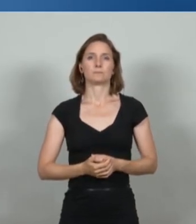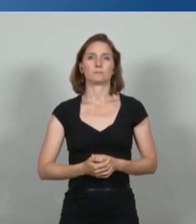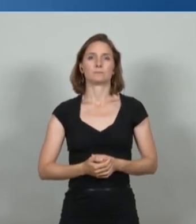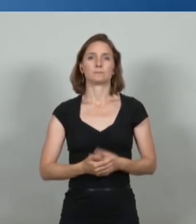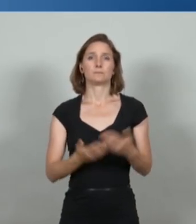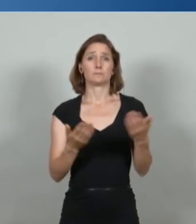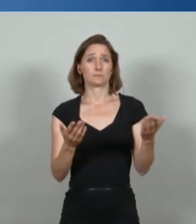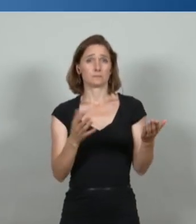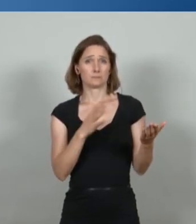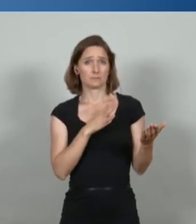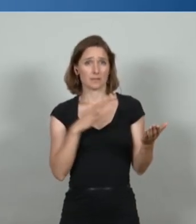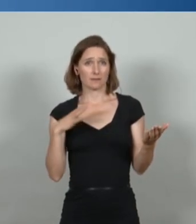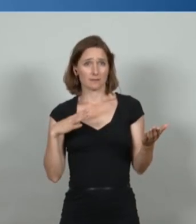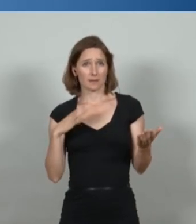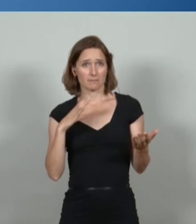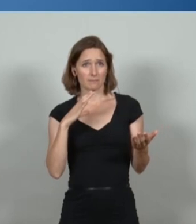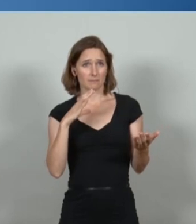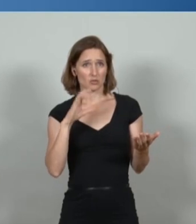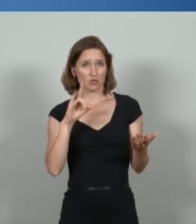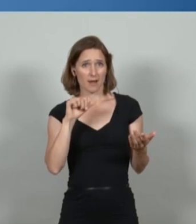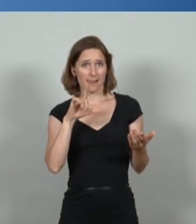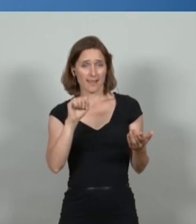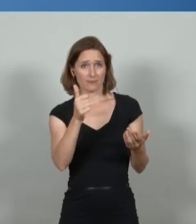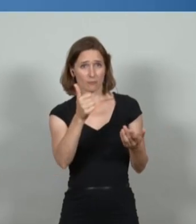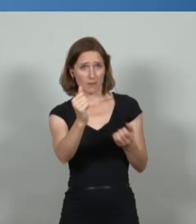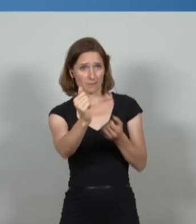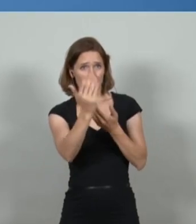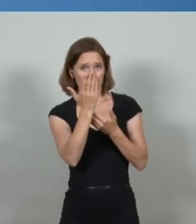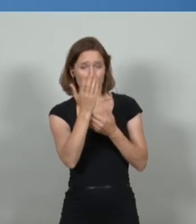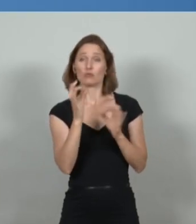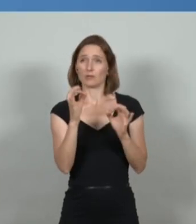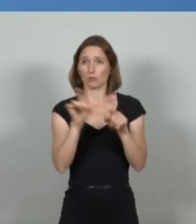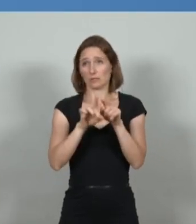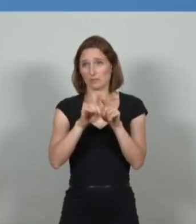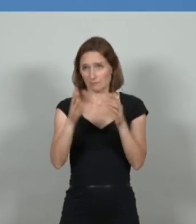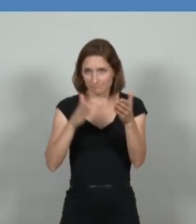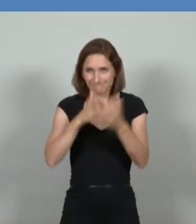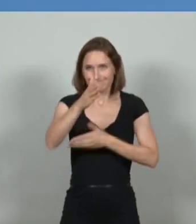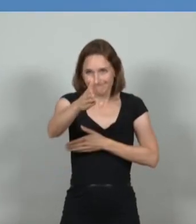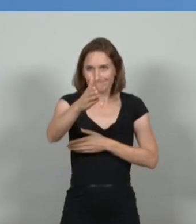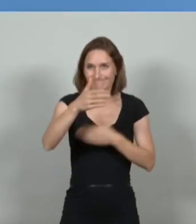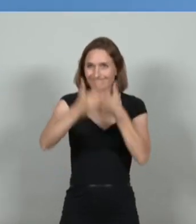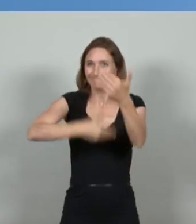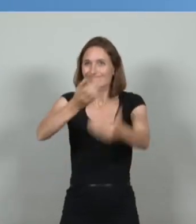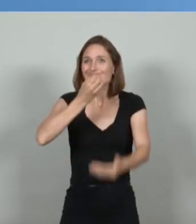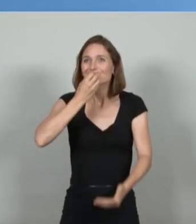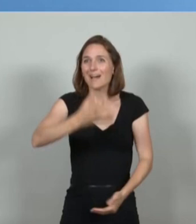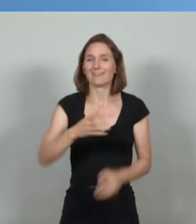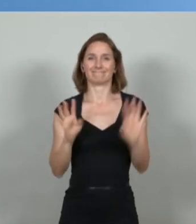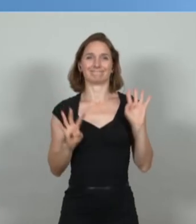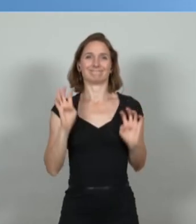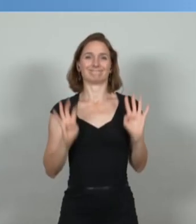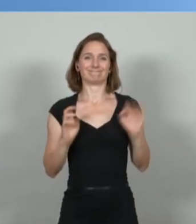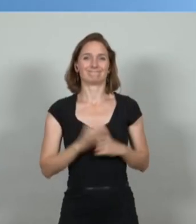madame Chalas vous présenter oui il va aussi dans le bon sens le